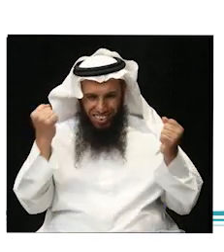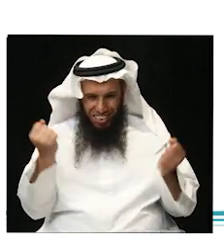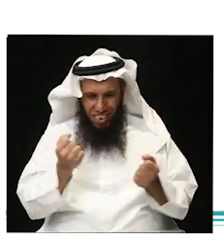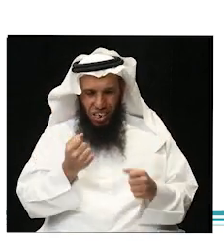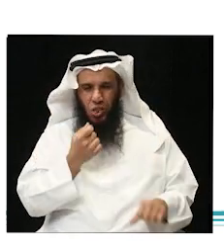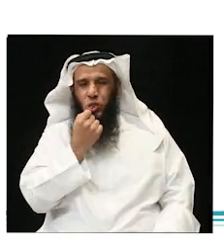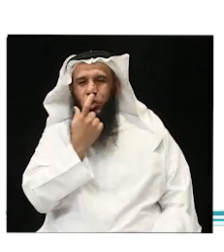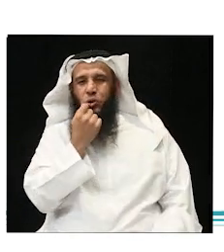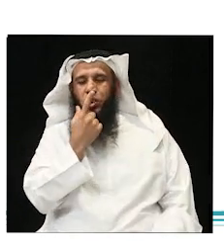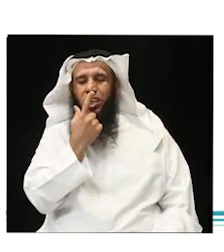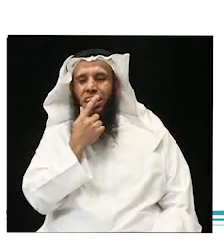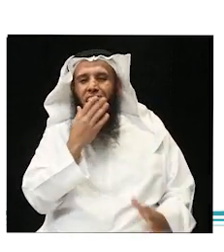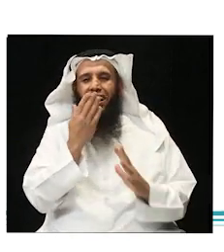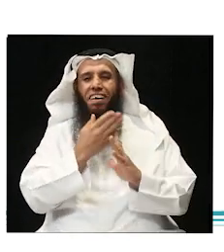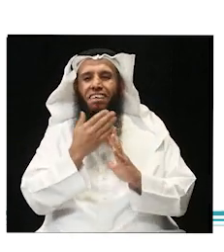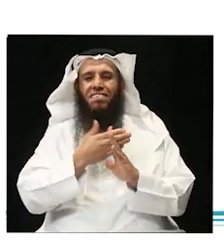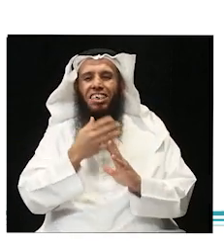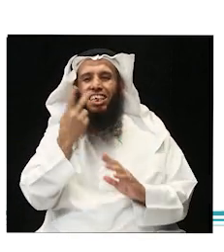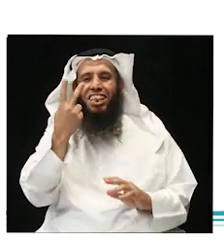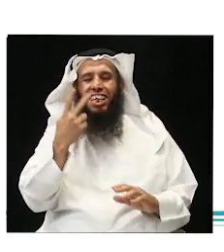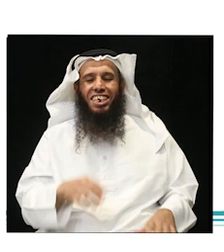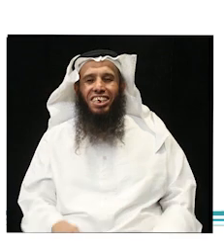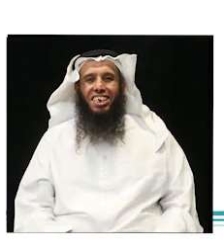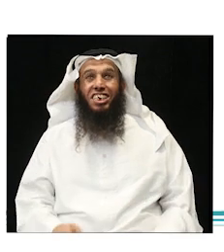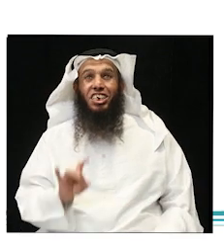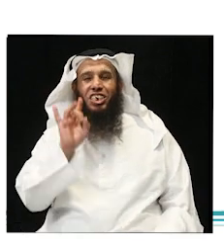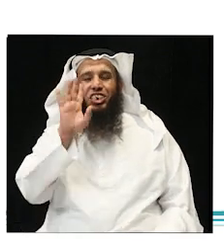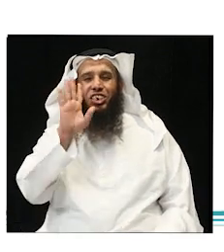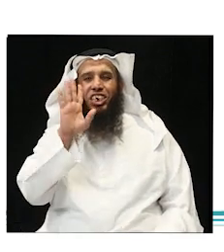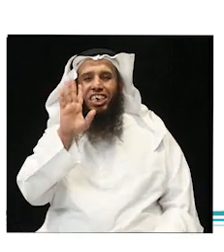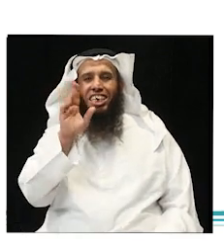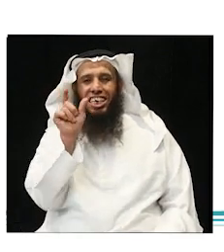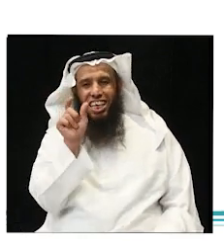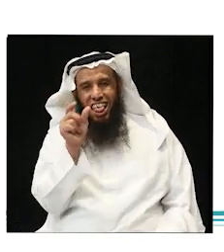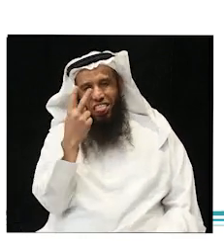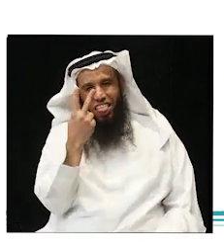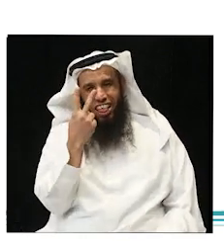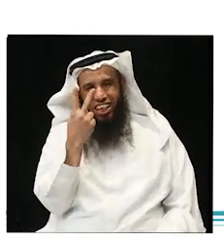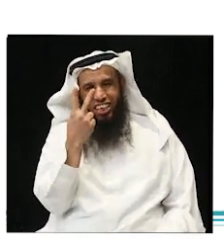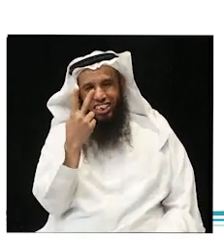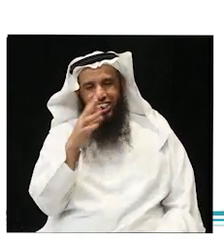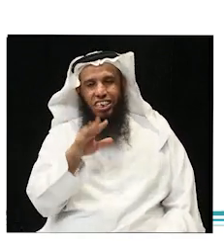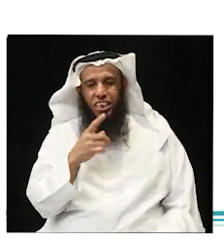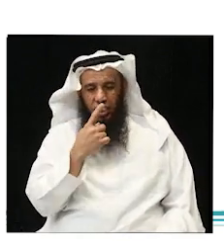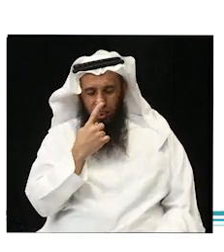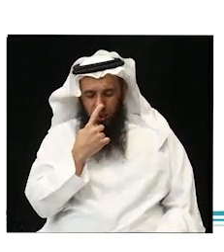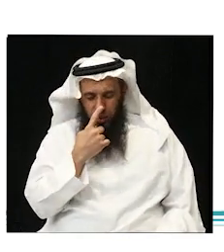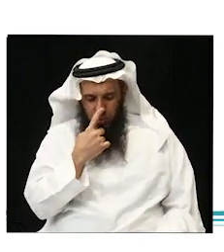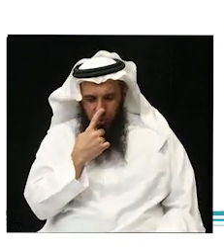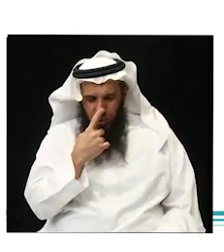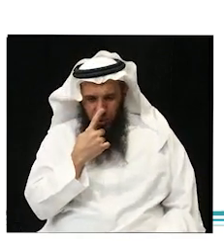لمادة التوحيد الفصل الدراسي الثاني. إن شاء الله سنأخذ الوحدة الثانية العبادات الدرس